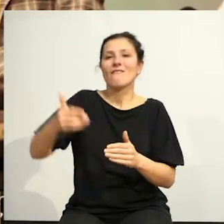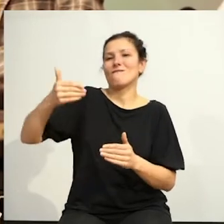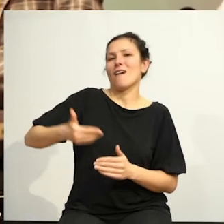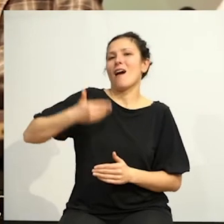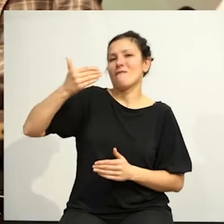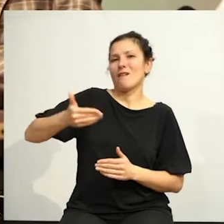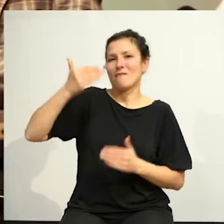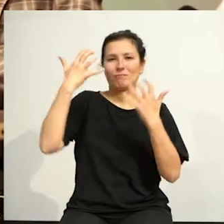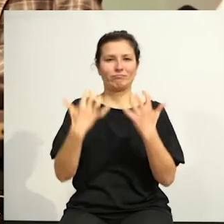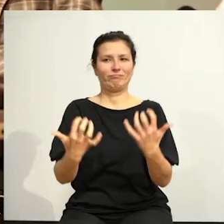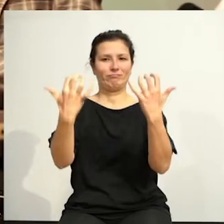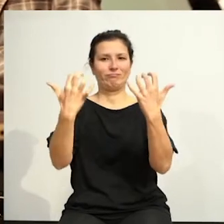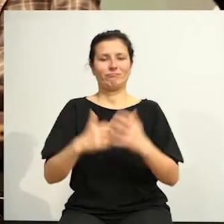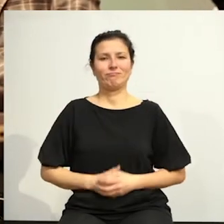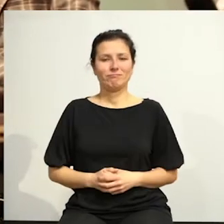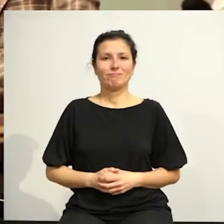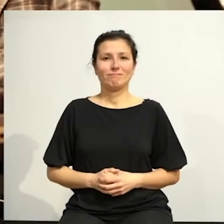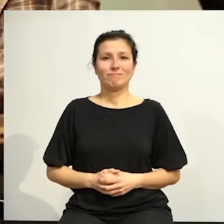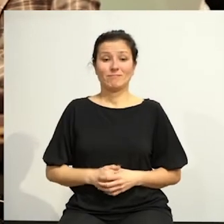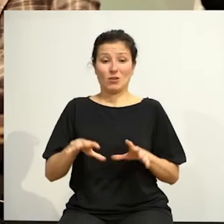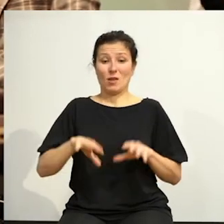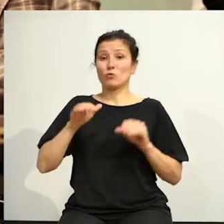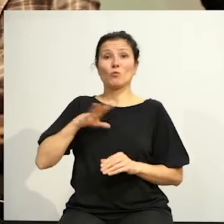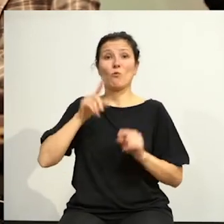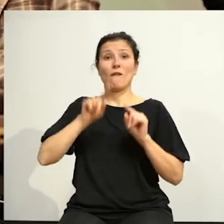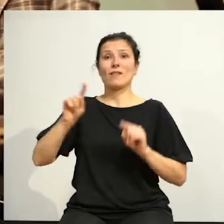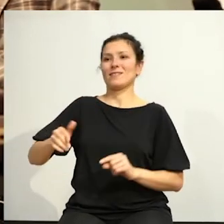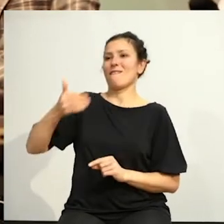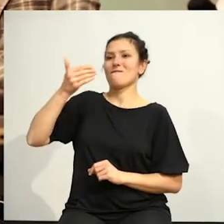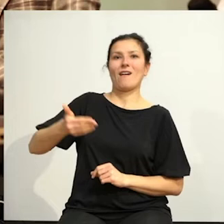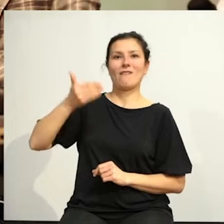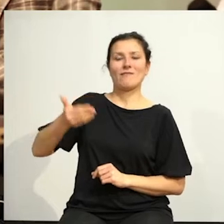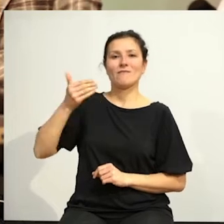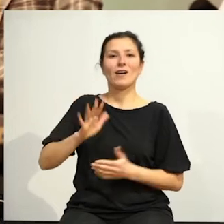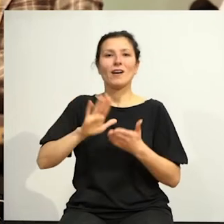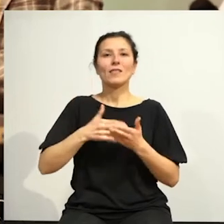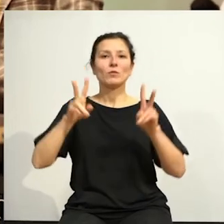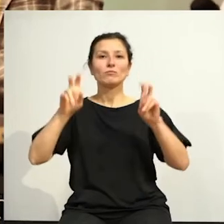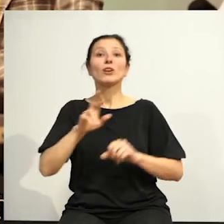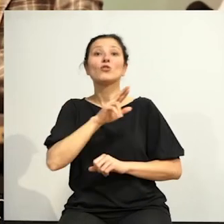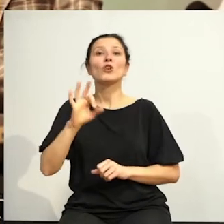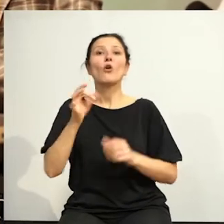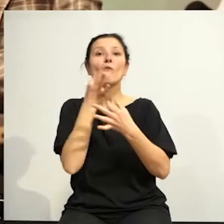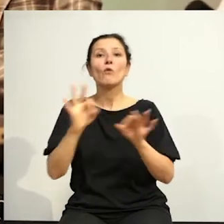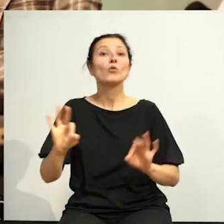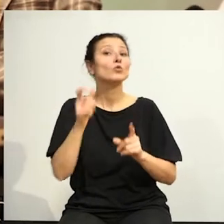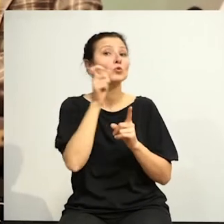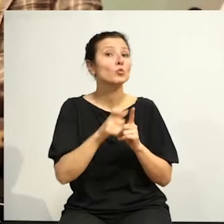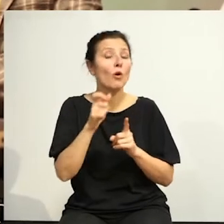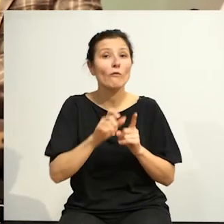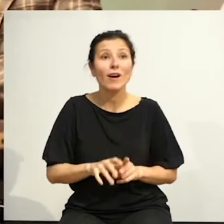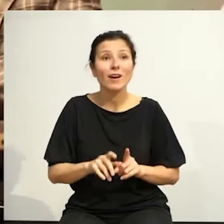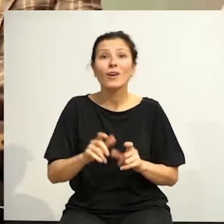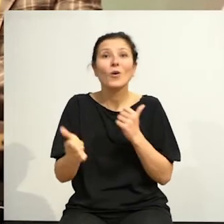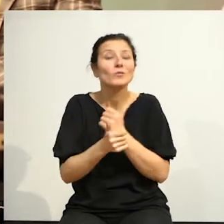publicznego, czyli one najpierw miały wersję mówioną. Tak się dzieje z rzeczą o wolności słowa. Co się dzieje?